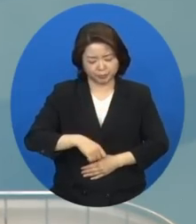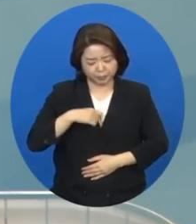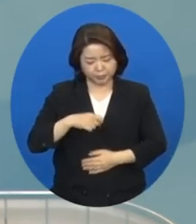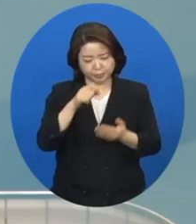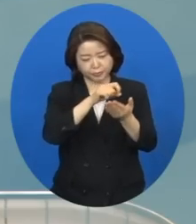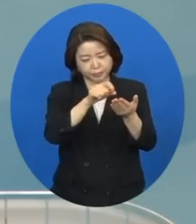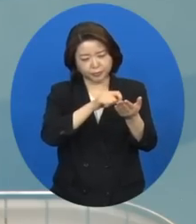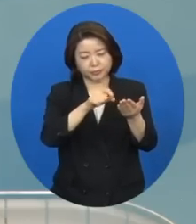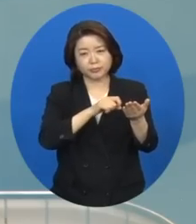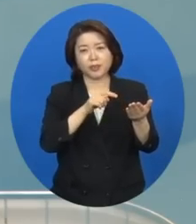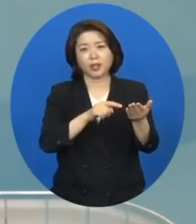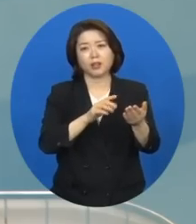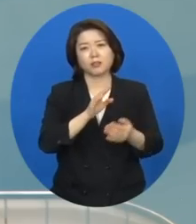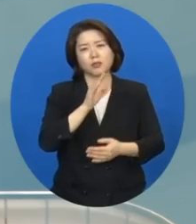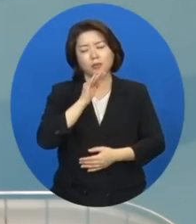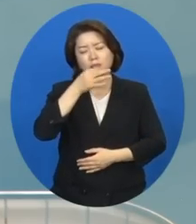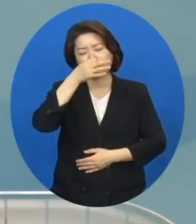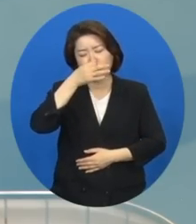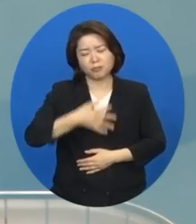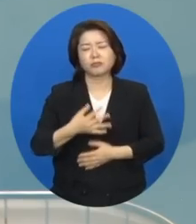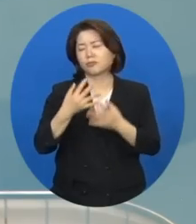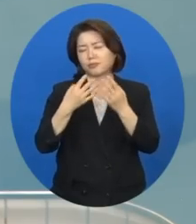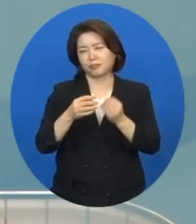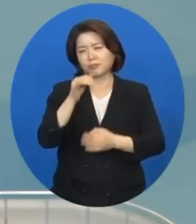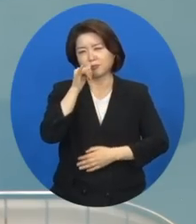것이 너무 힘든 거예요.